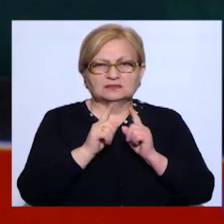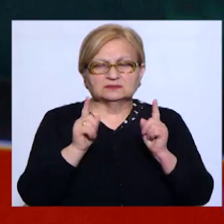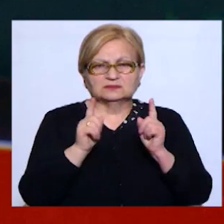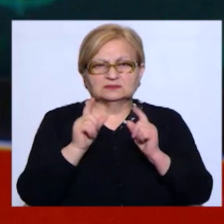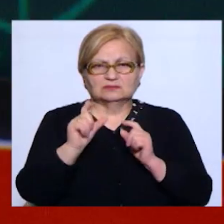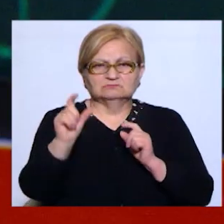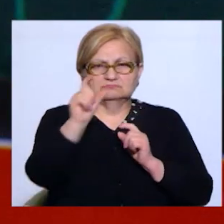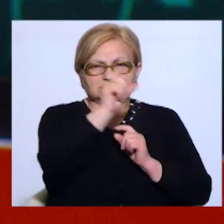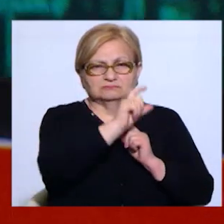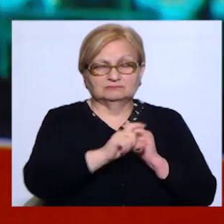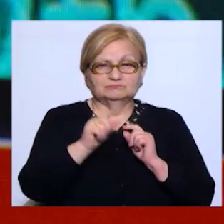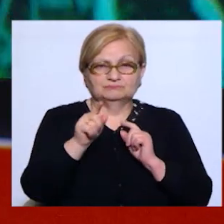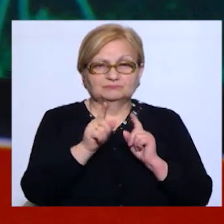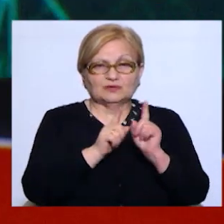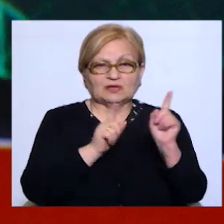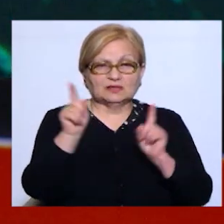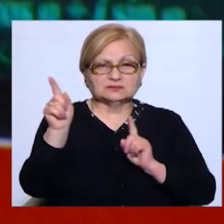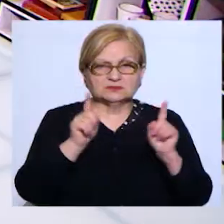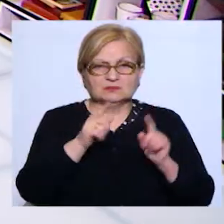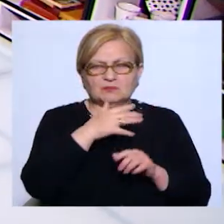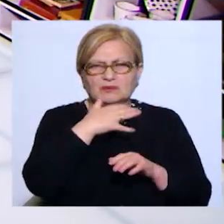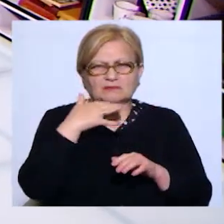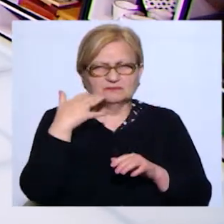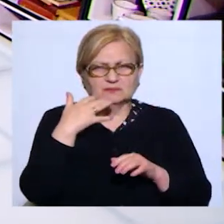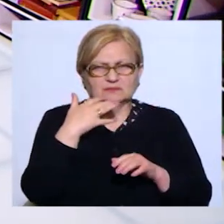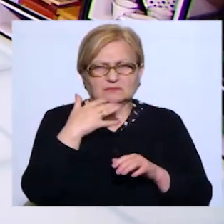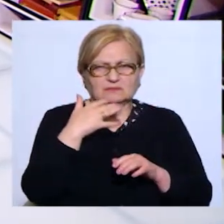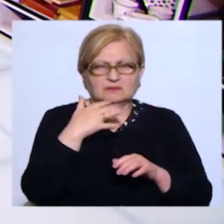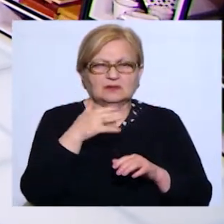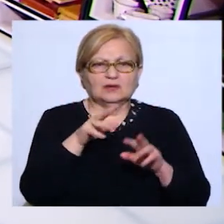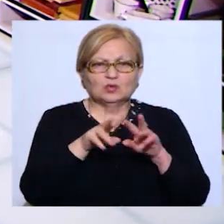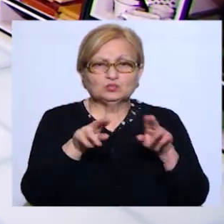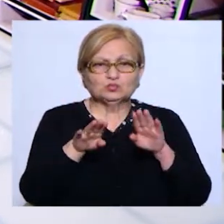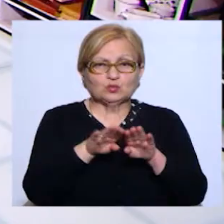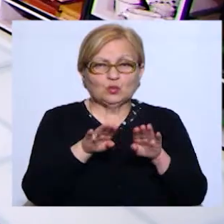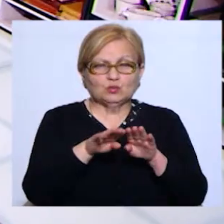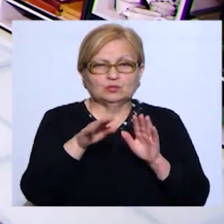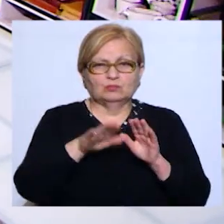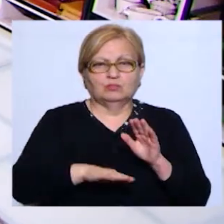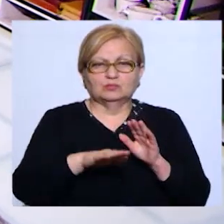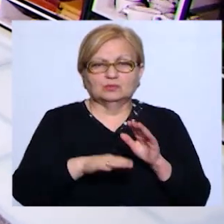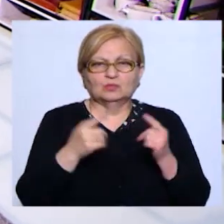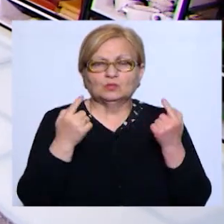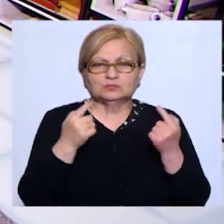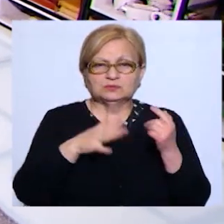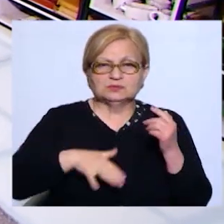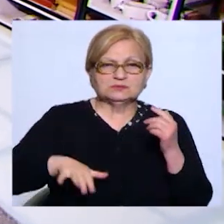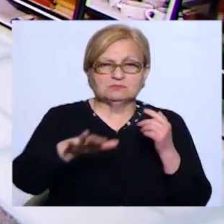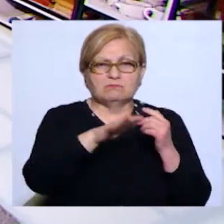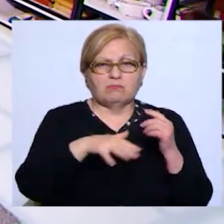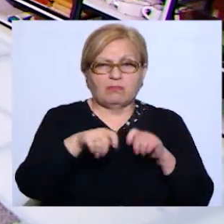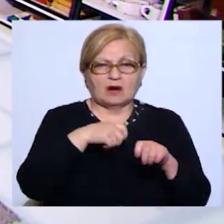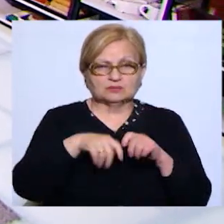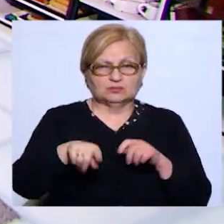ცენტრიდან. სიმეტრიის ღერძები უსასრულოდ ბევრი აქვს. ტოლპელი პერიმეტრიან ფუძეებში უდიდესი ფართობი აქვს.